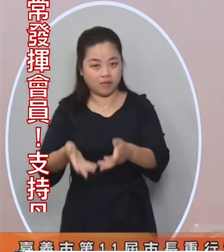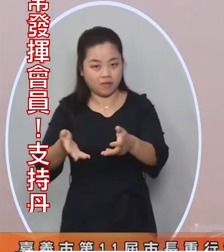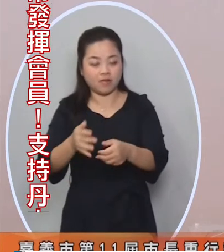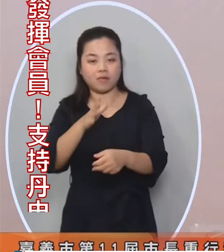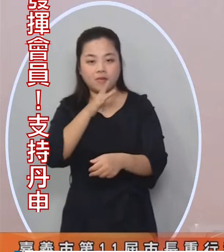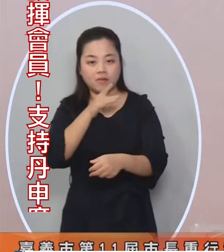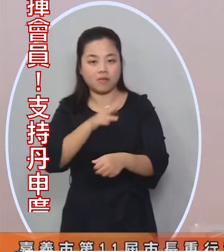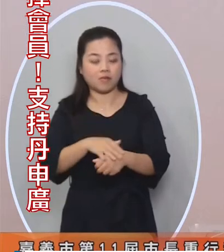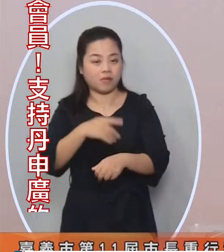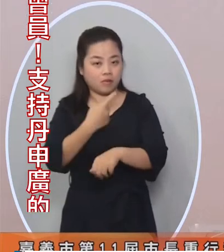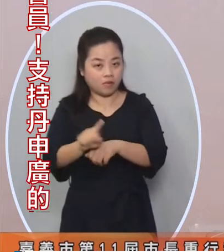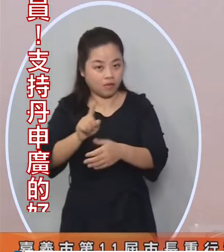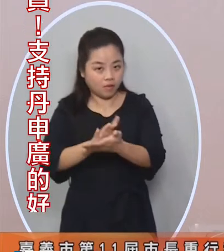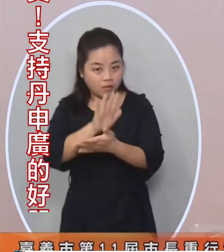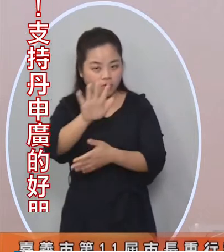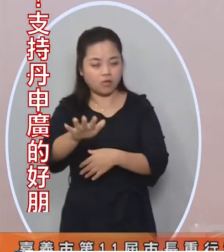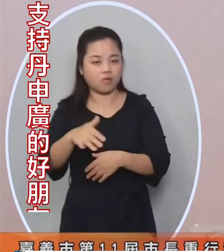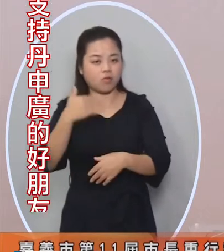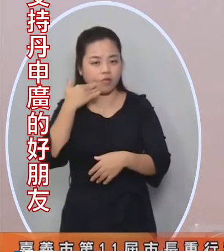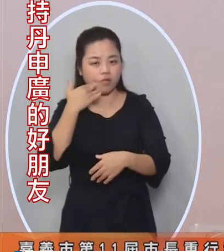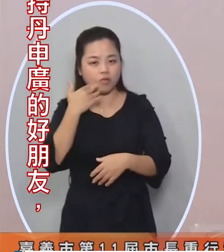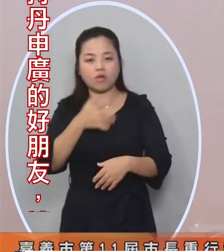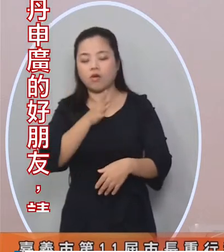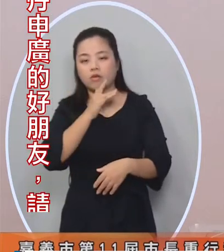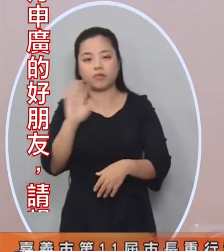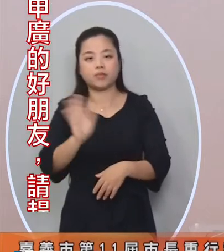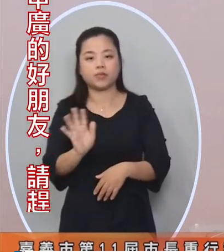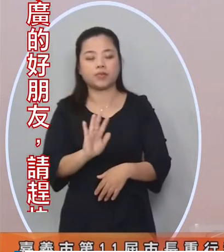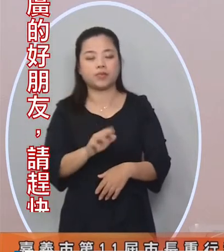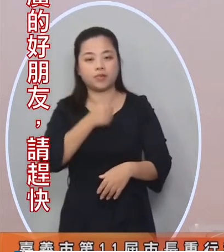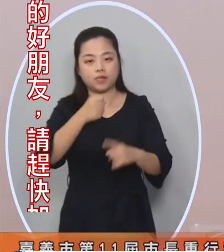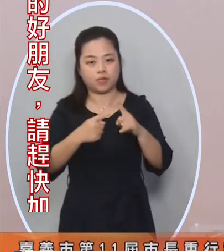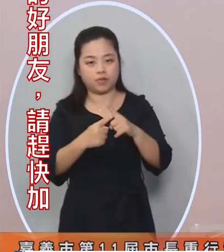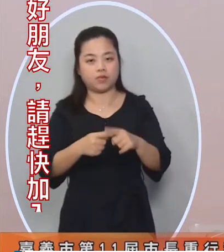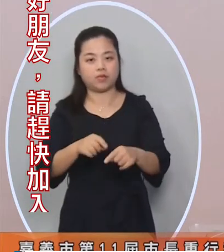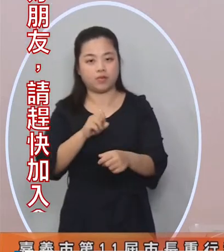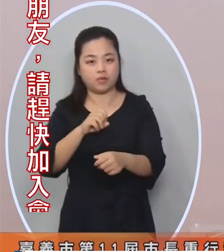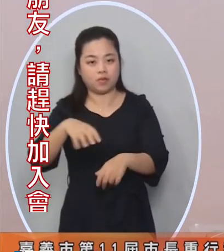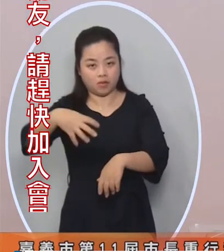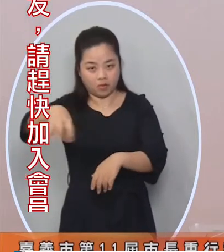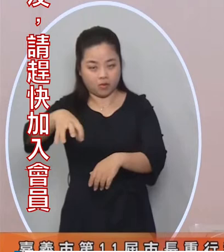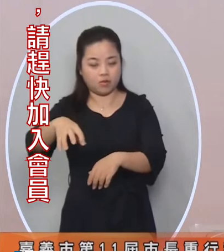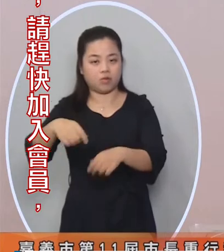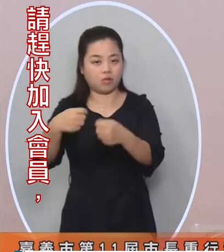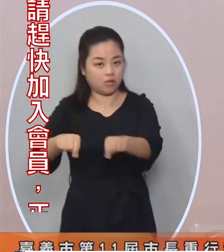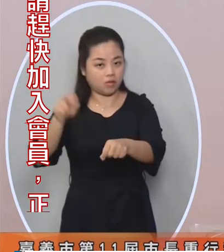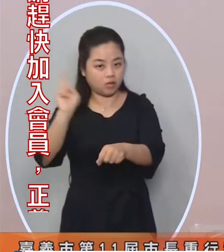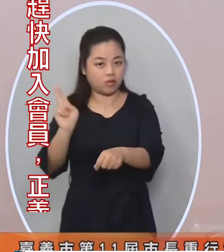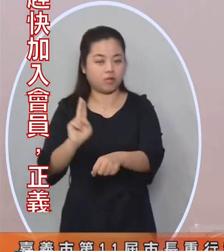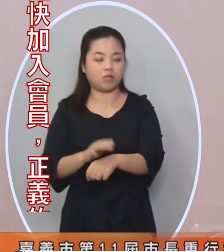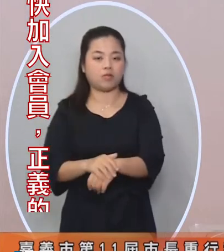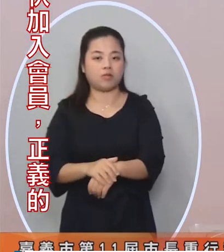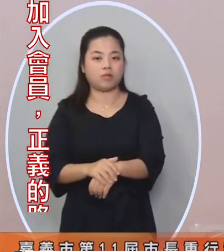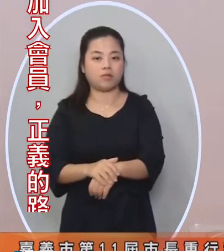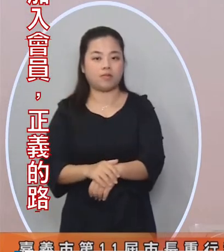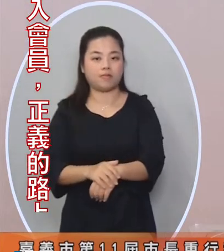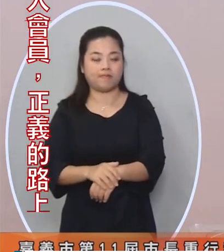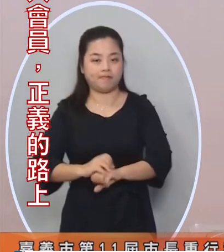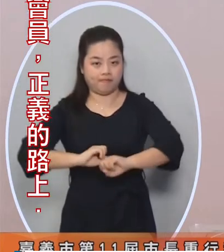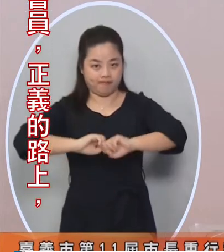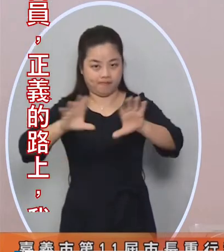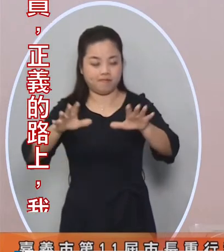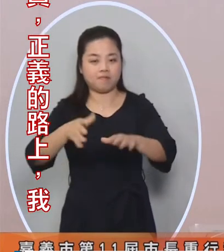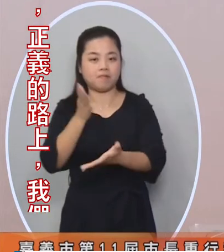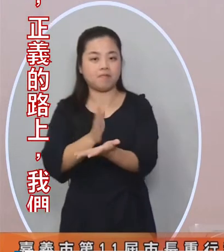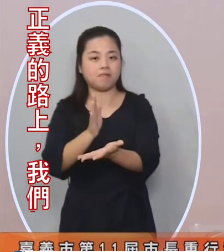政见。催请1分钟后，如仍不发言，主持人应即指示计时人员按铃一短声，并当众宣